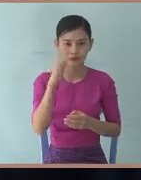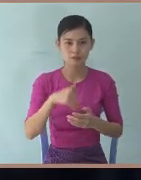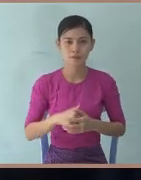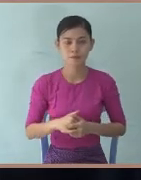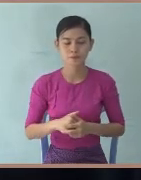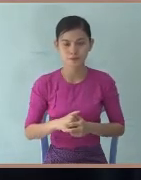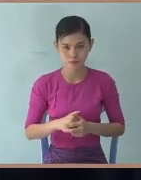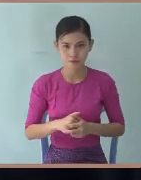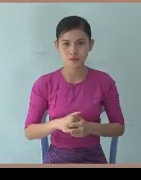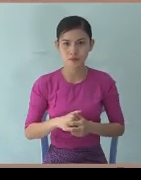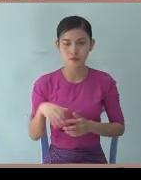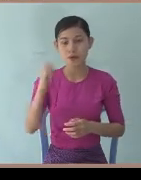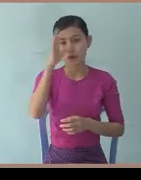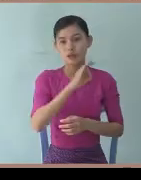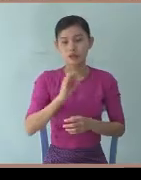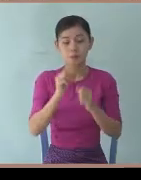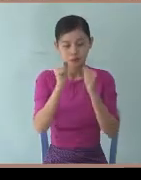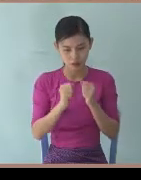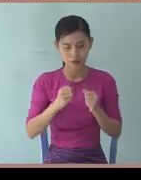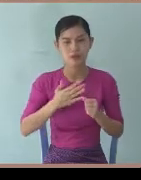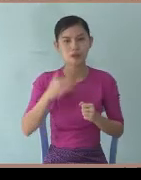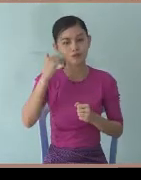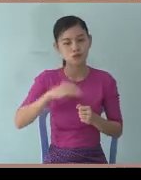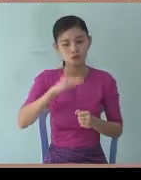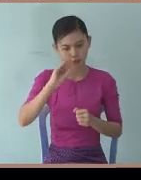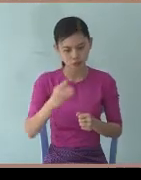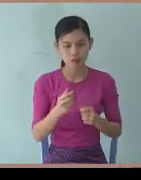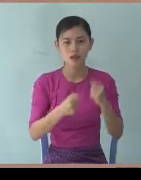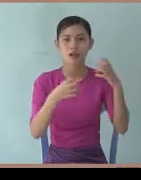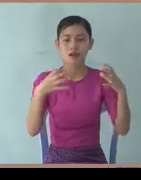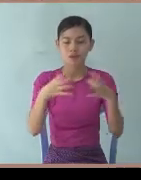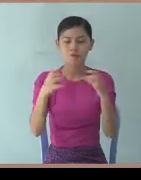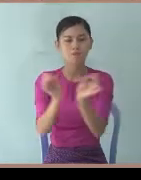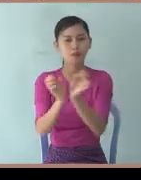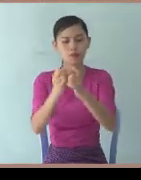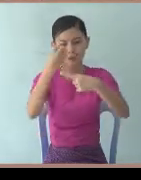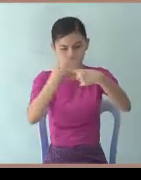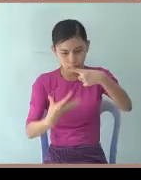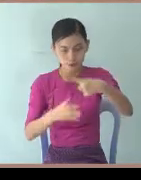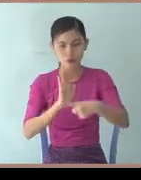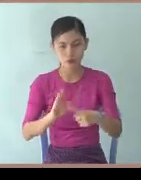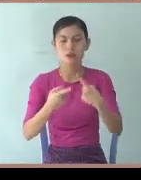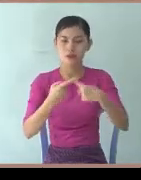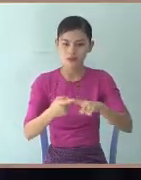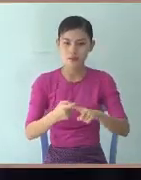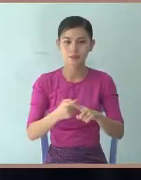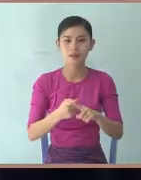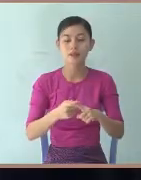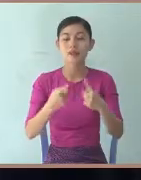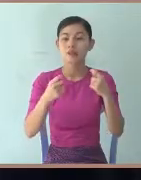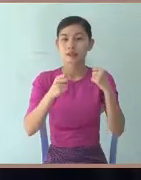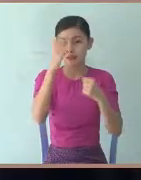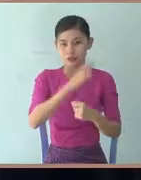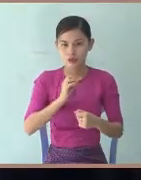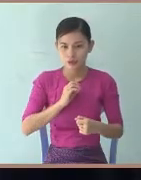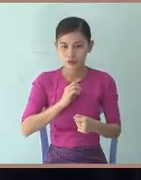မေးထားတာပေါ့နော်ဒီကချင်းပြည်နယ်ကလူငယ်တယောက်နေနေတဲ့ပါတီတွေအများကြီးတဲ့မှာမှဒီကချင်းပြည်နယ်ပြည်သူပါတီကို